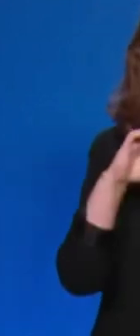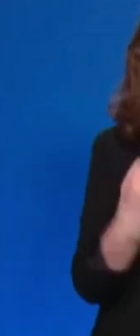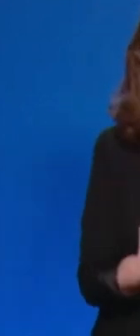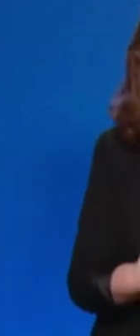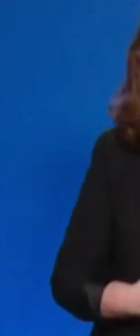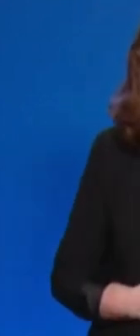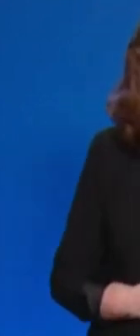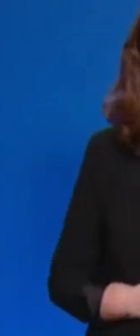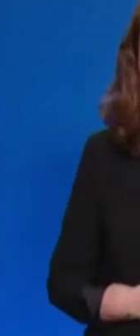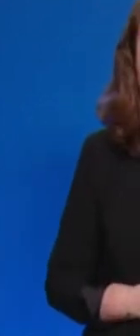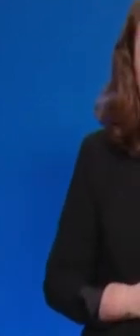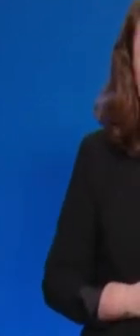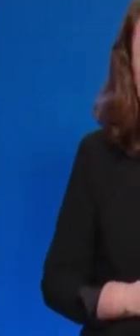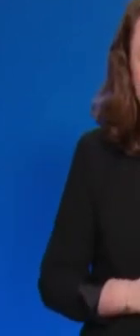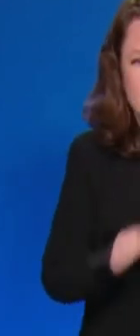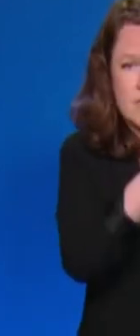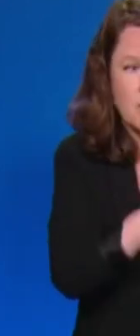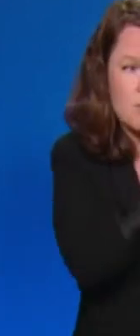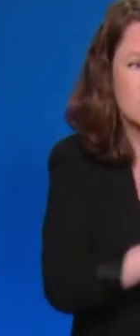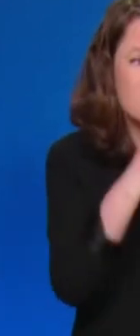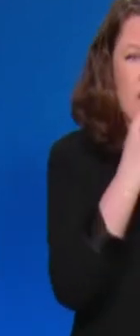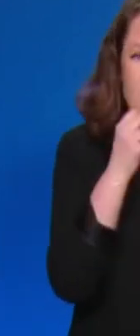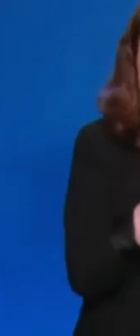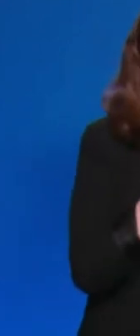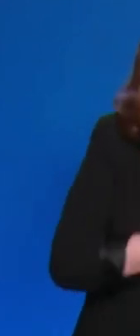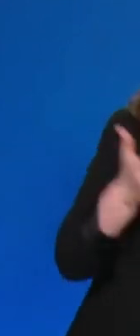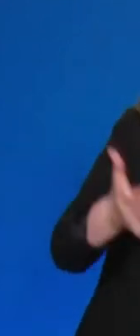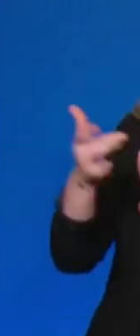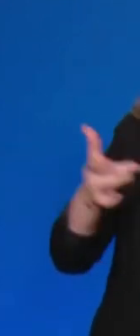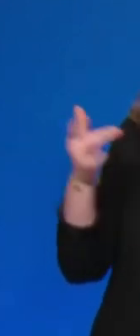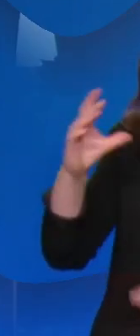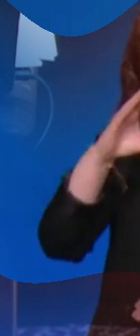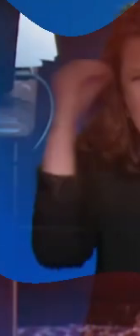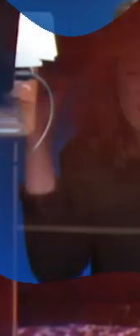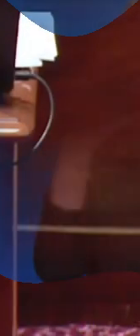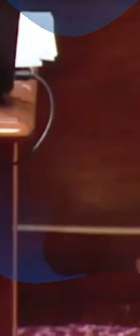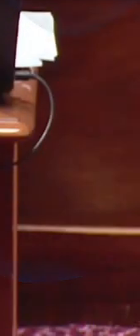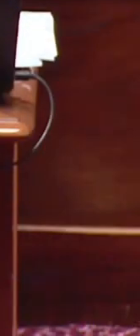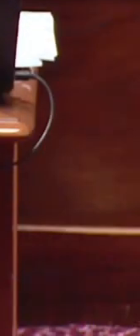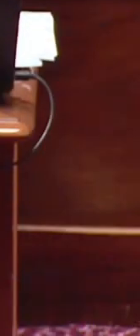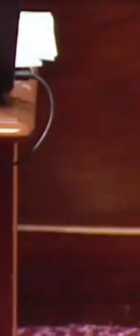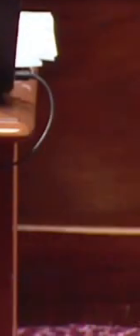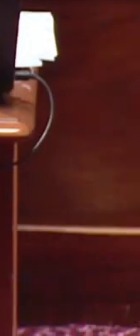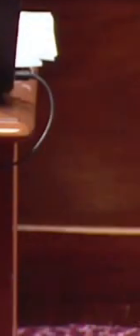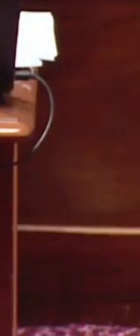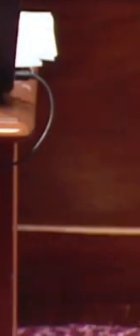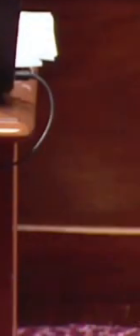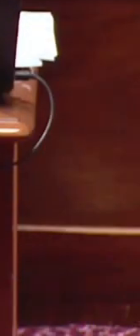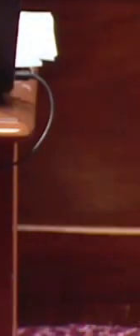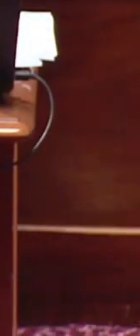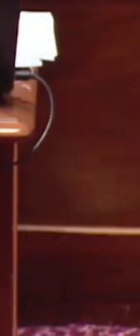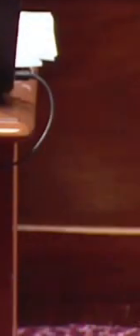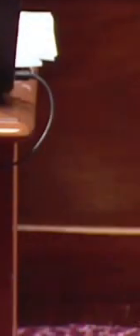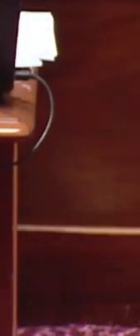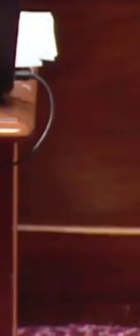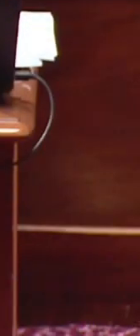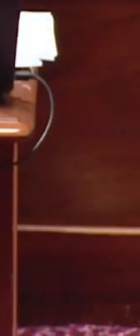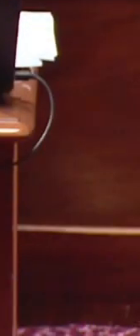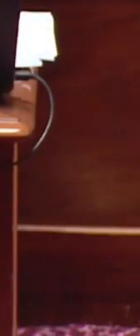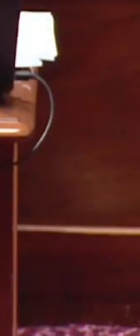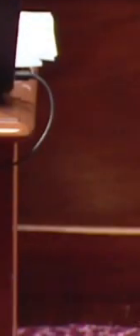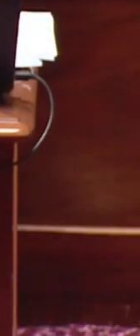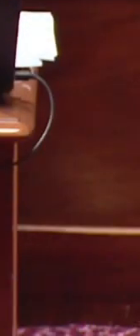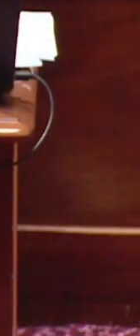Gündemde neler var kanalının çok değerli takipçileri, hepinize yeniden merhabalar. Son dakika bir gelişmeyi aktarmak üzere